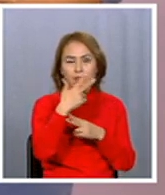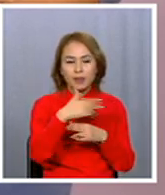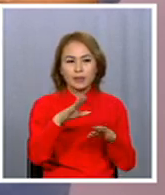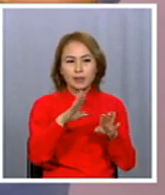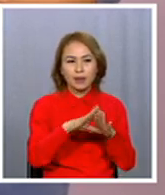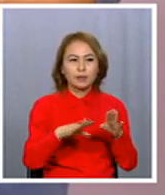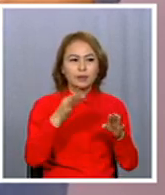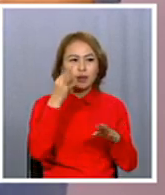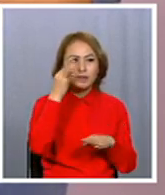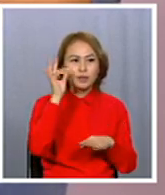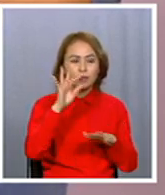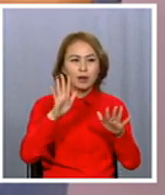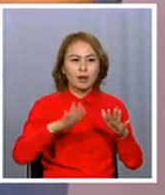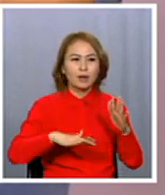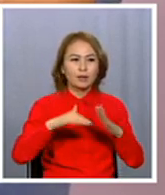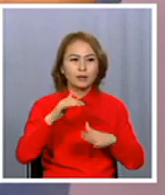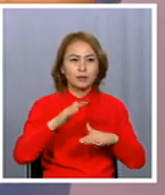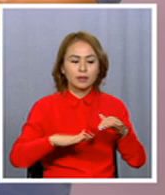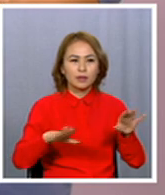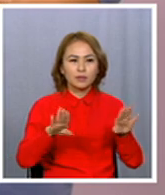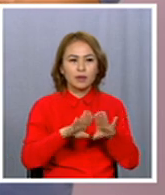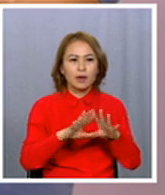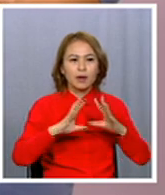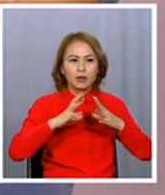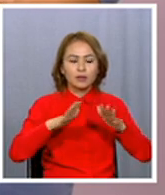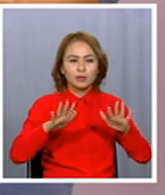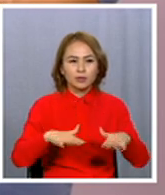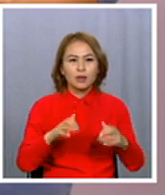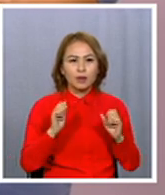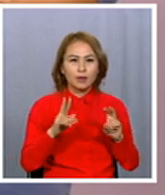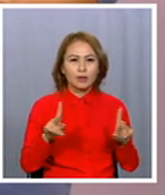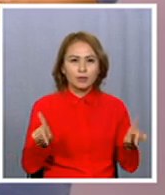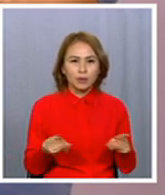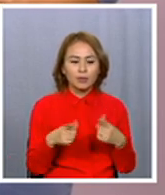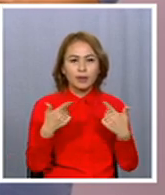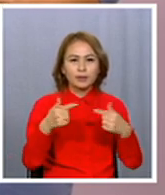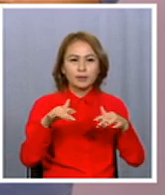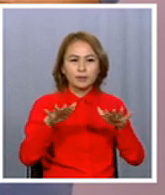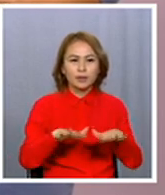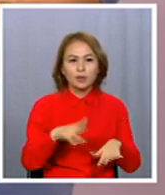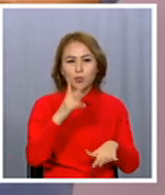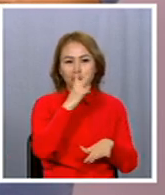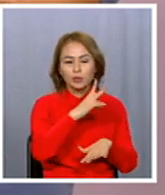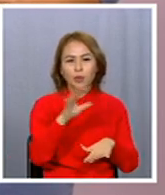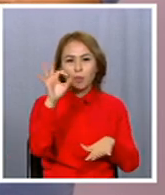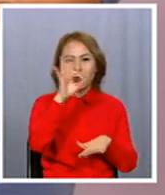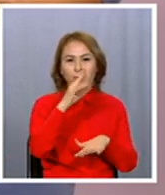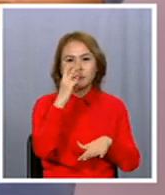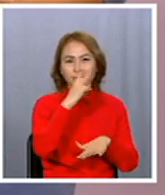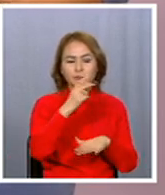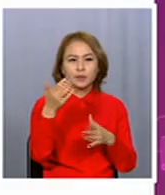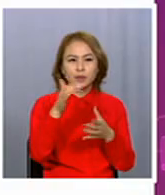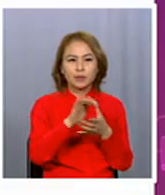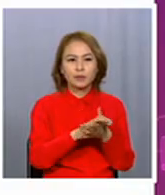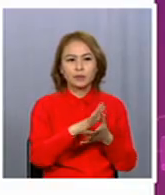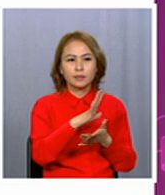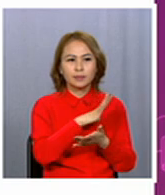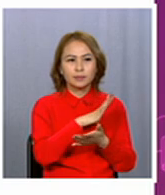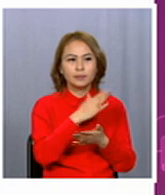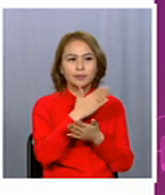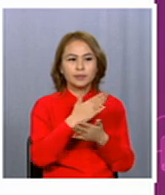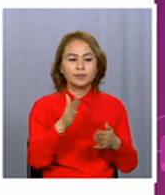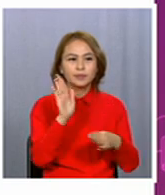тәжірибе алаңынан ғарыштағы ғаламшарлардың қалай, қайда орналасқаны жайлы көріп таныстыңдар. Ал